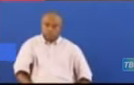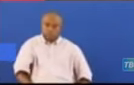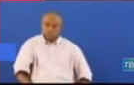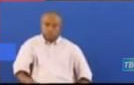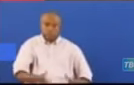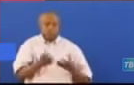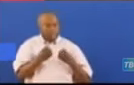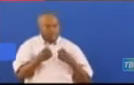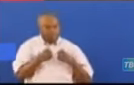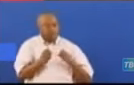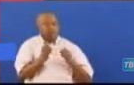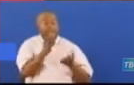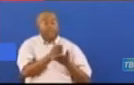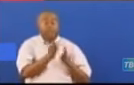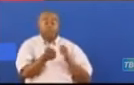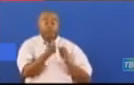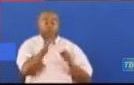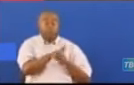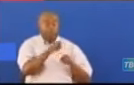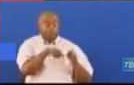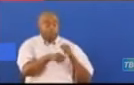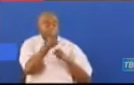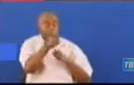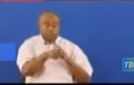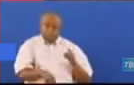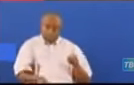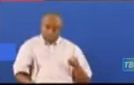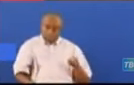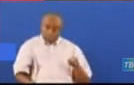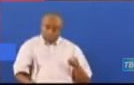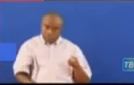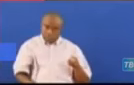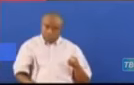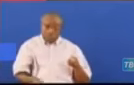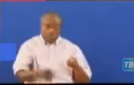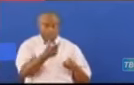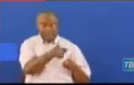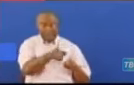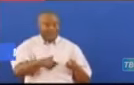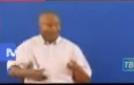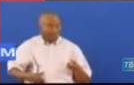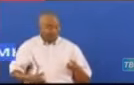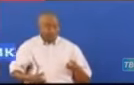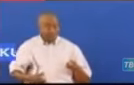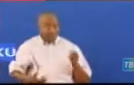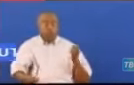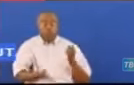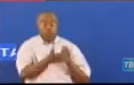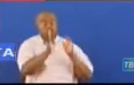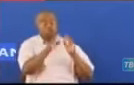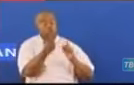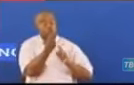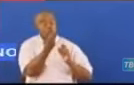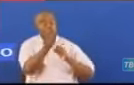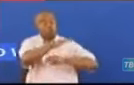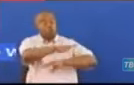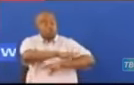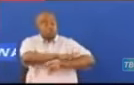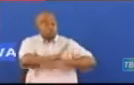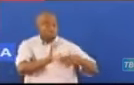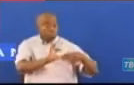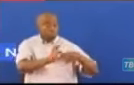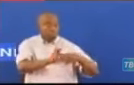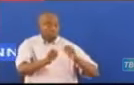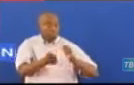Ametenda haki na mema mengi kwenye taifa hili. Hayati Magufuli aachwe apumzike, asihusishwe na mambo